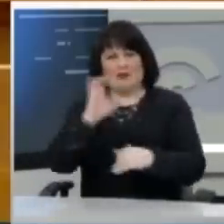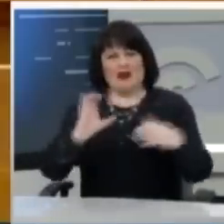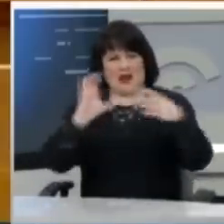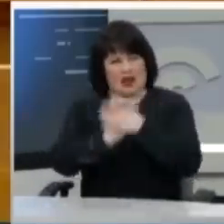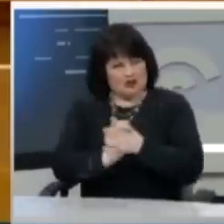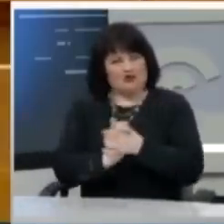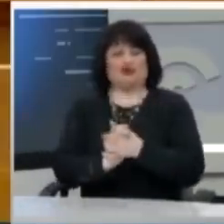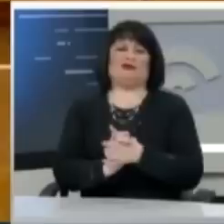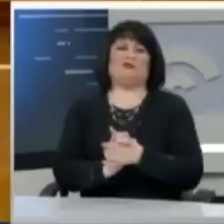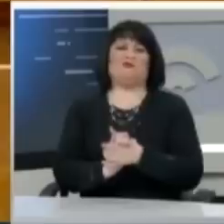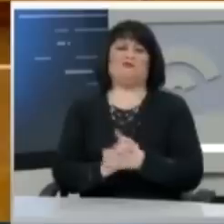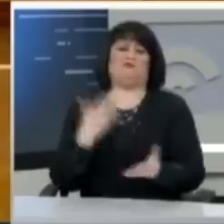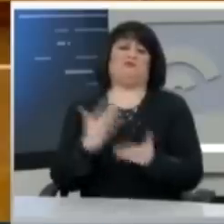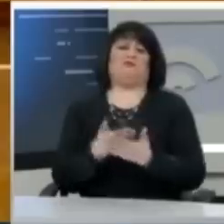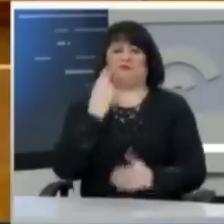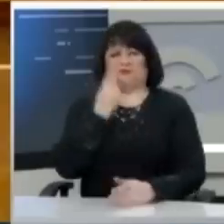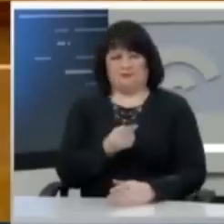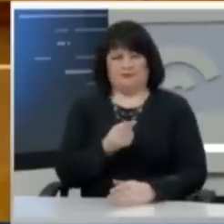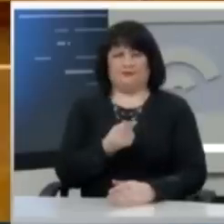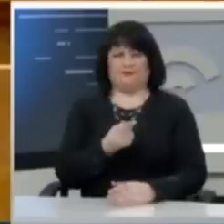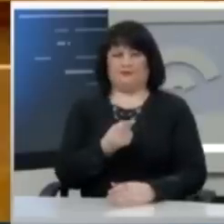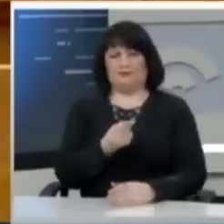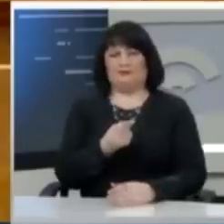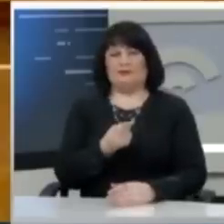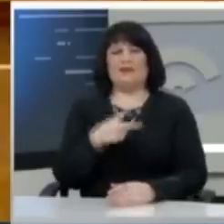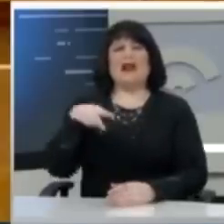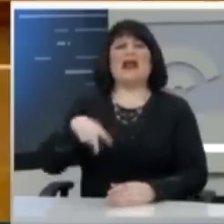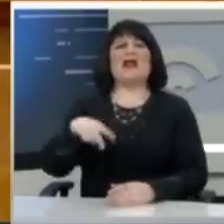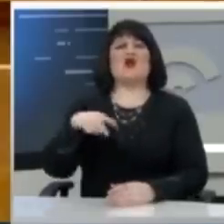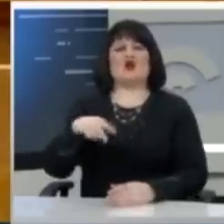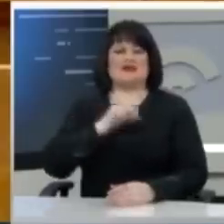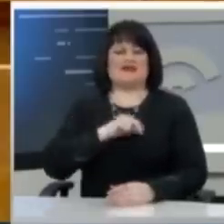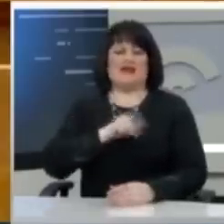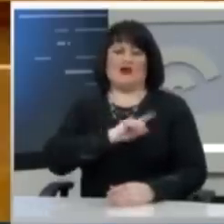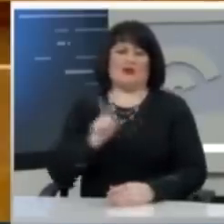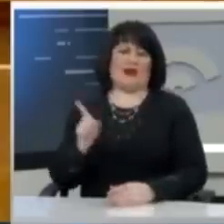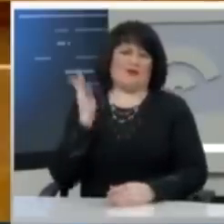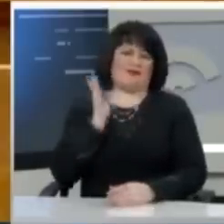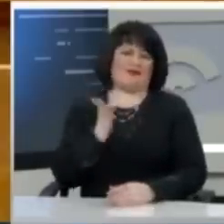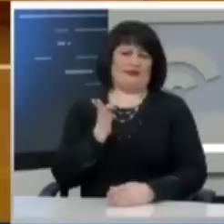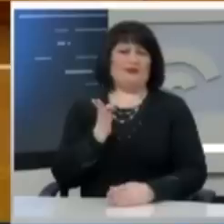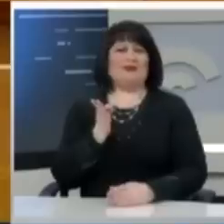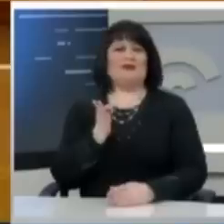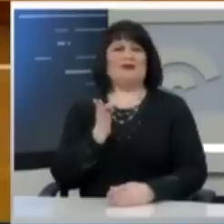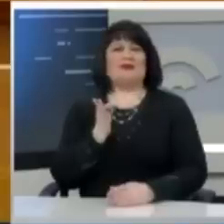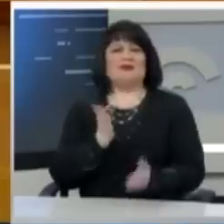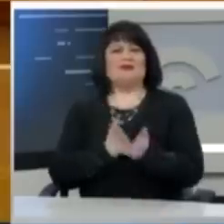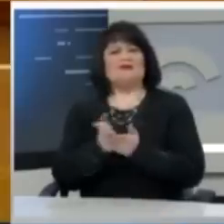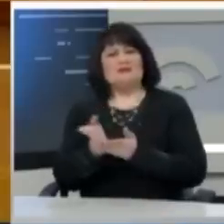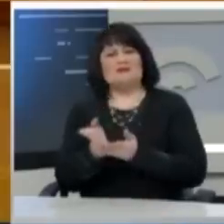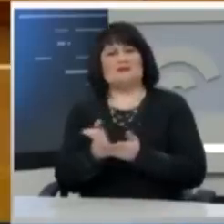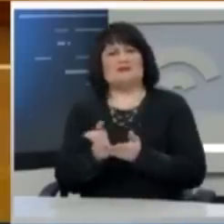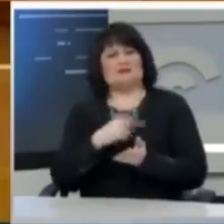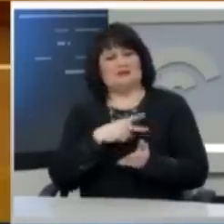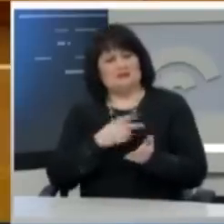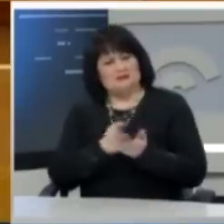Ένωση, που αποδεδειγμένα στρέφονται κατά των λαϊκών συμφερόντων, κινήθηκαν κατά των δίκαιων διεκδικήσεων του